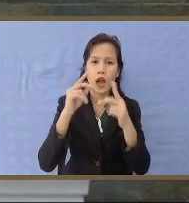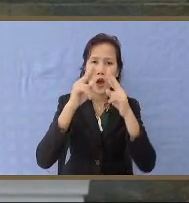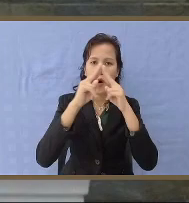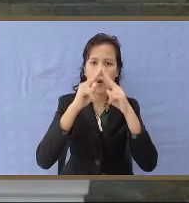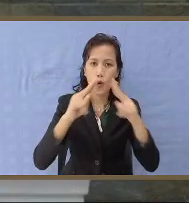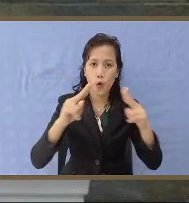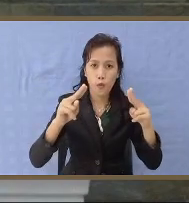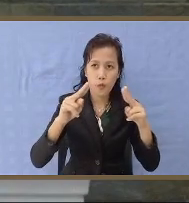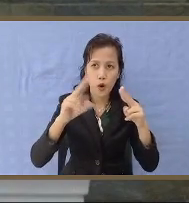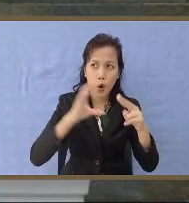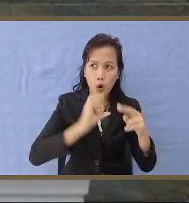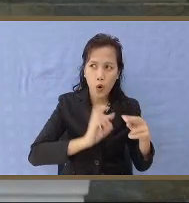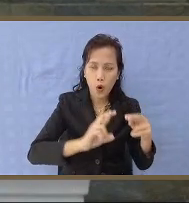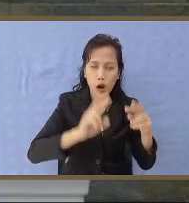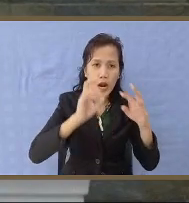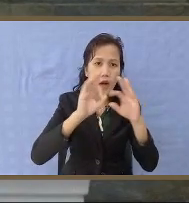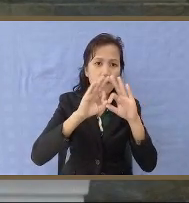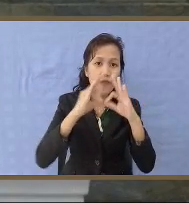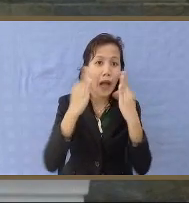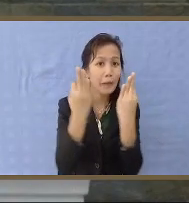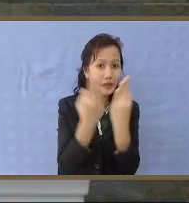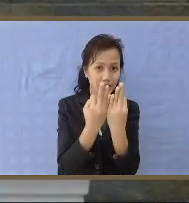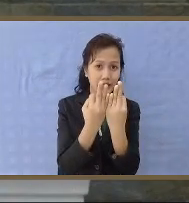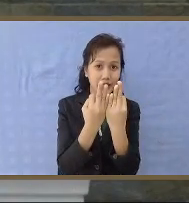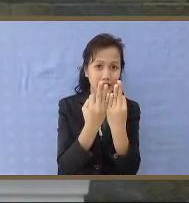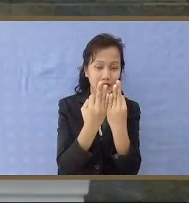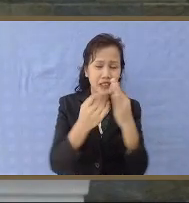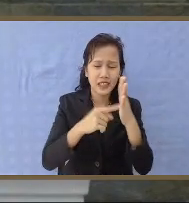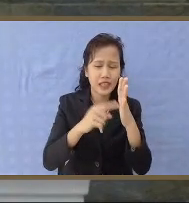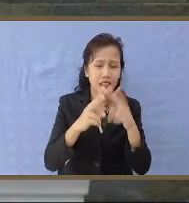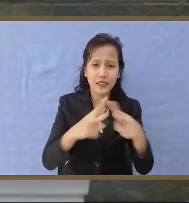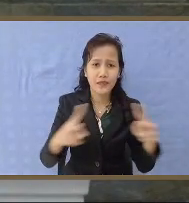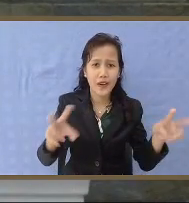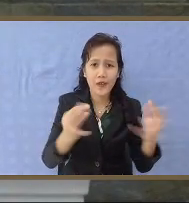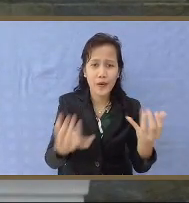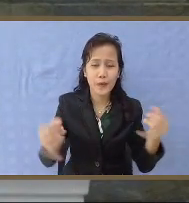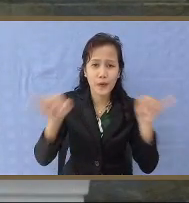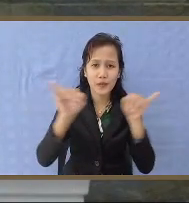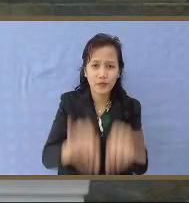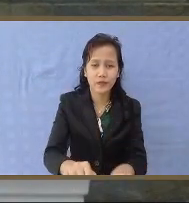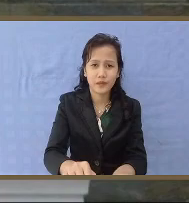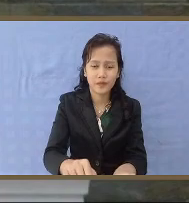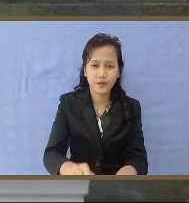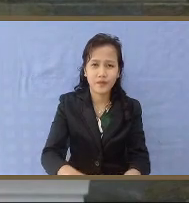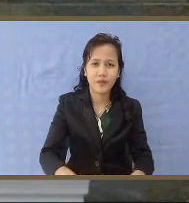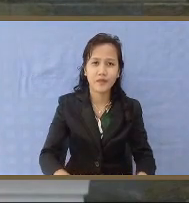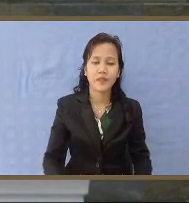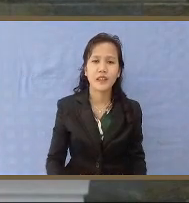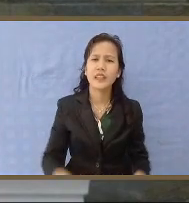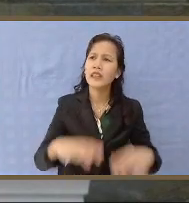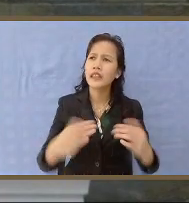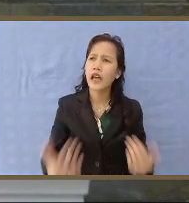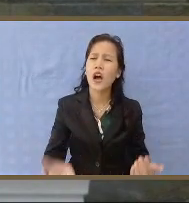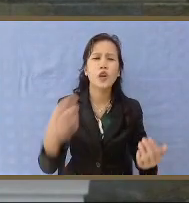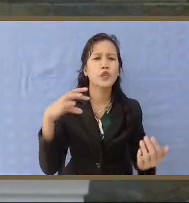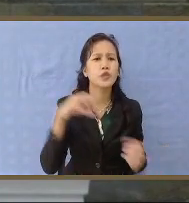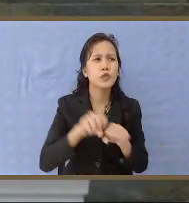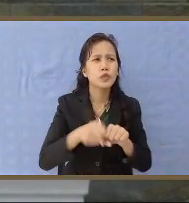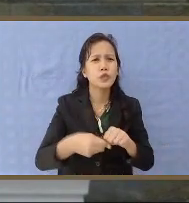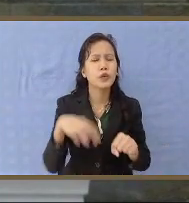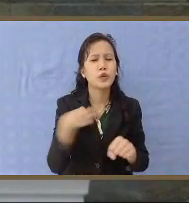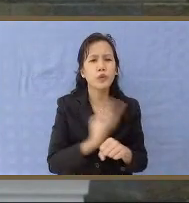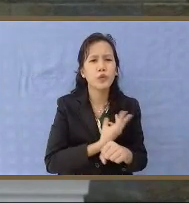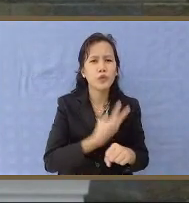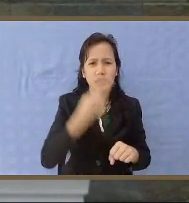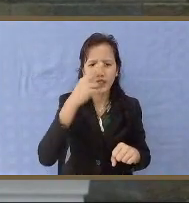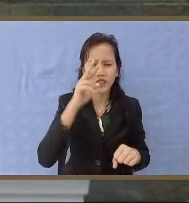Magkaroon ng pamilya at magkaroon ng tahanan, mga kapatid. This is very important. You see? Now, so makikita po natin, sa binanggit po